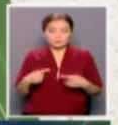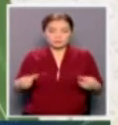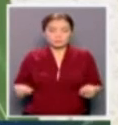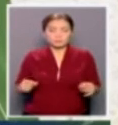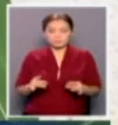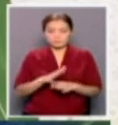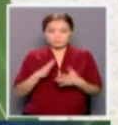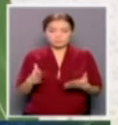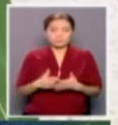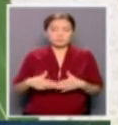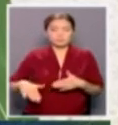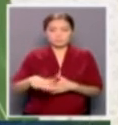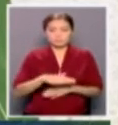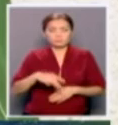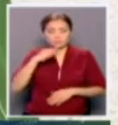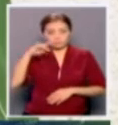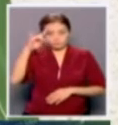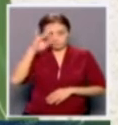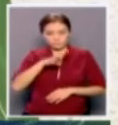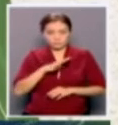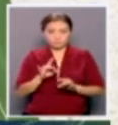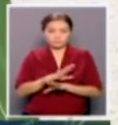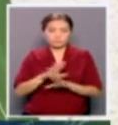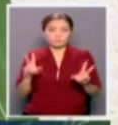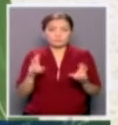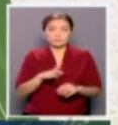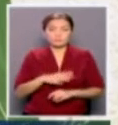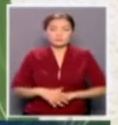деген жоқ. Туған жерім менің Қазақстаным деп өлең жазған ақын.